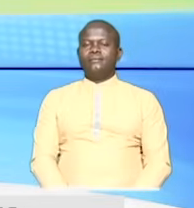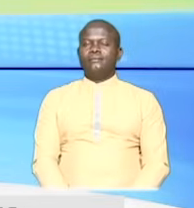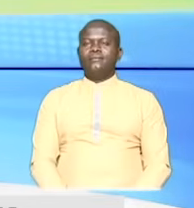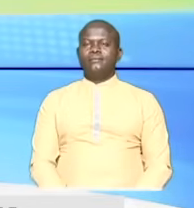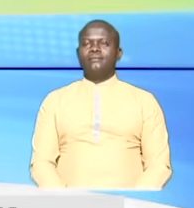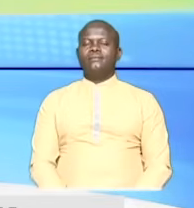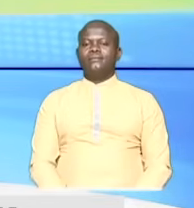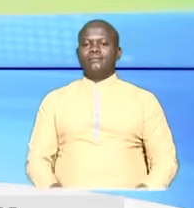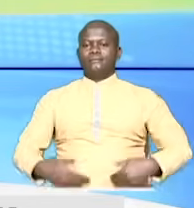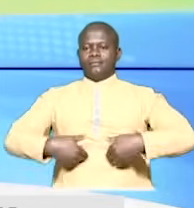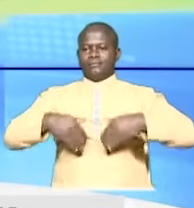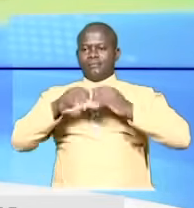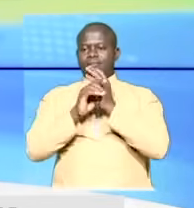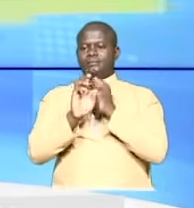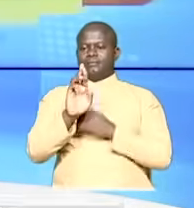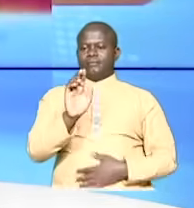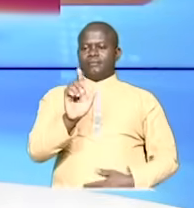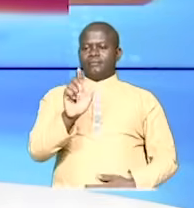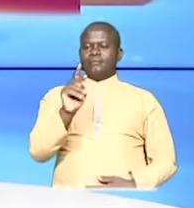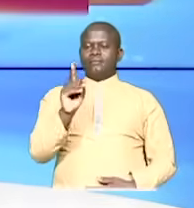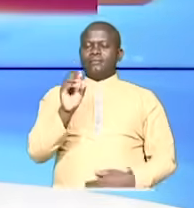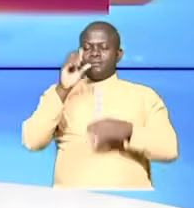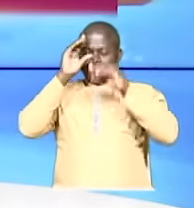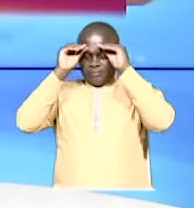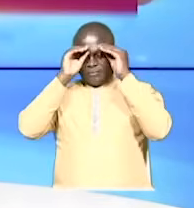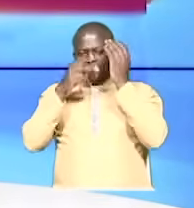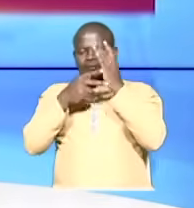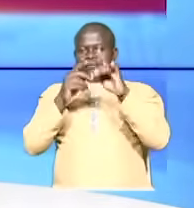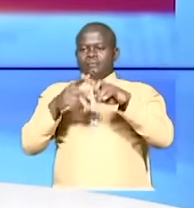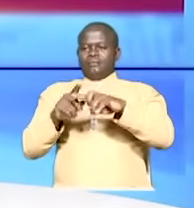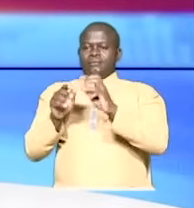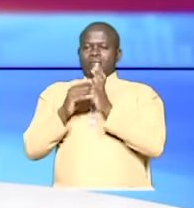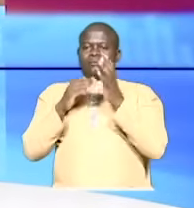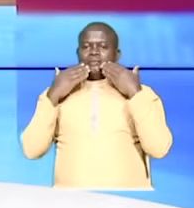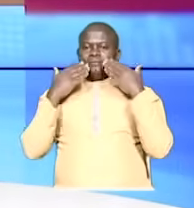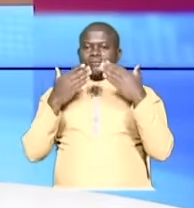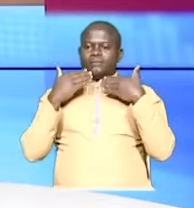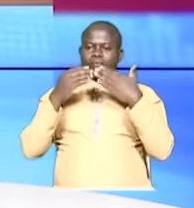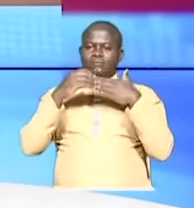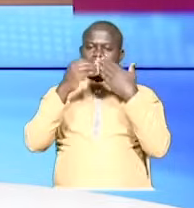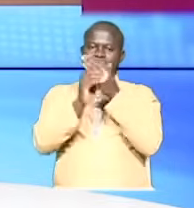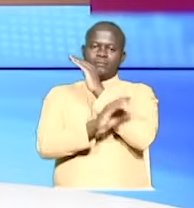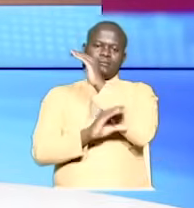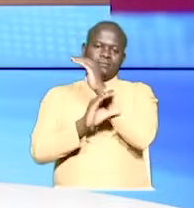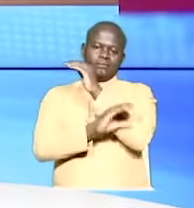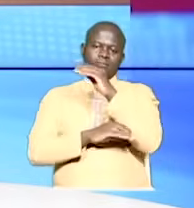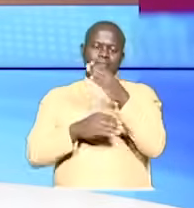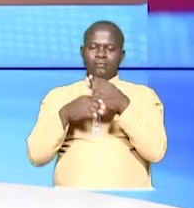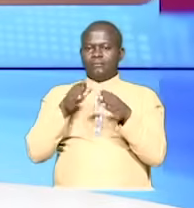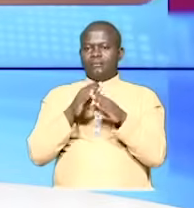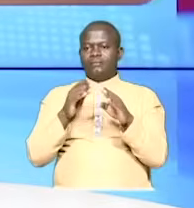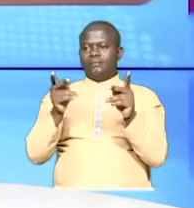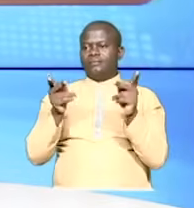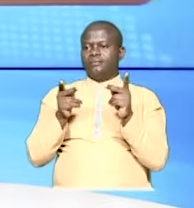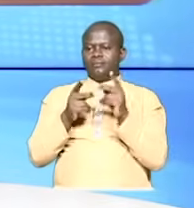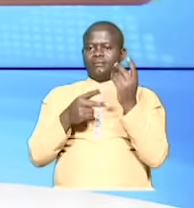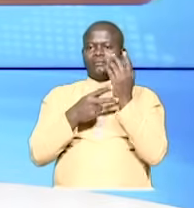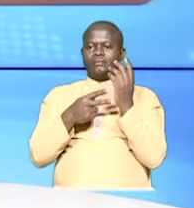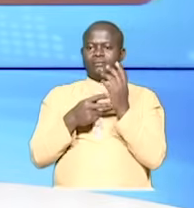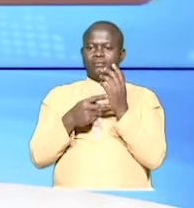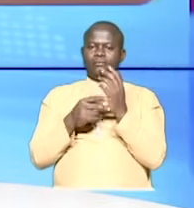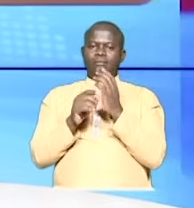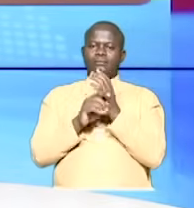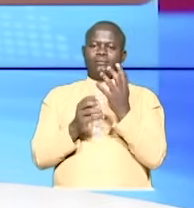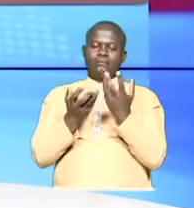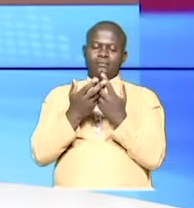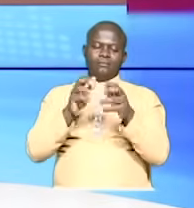N'urubyiruko rwo mu karere ka Rulindo rwize imyuga inyuranye ruravuga ko bashimira ngo ubuyobozi bw'igihugu bwabo bakiye agaciro k'akarere kagezweho